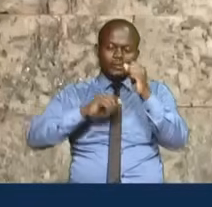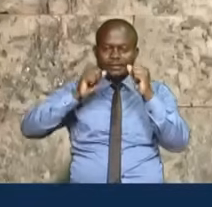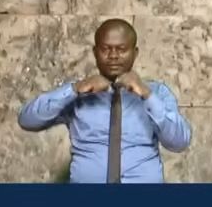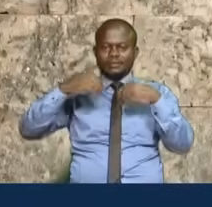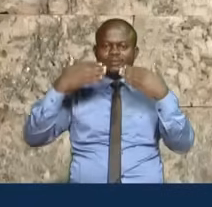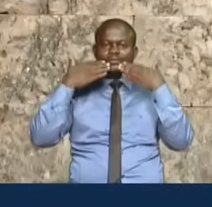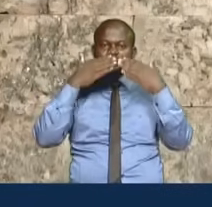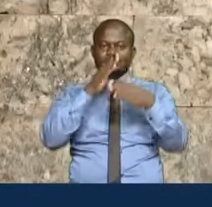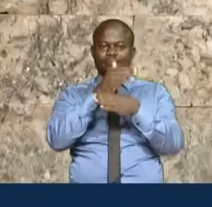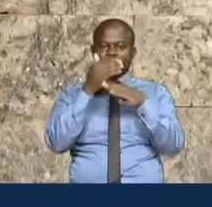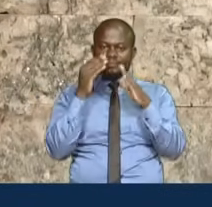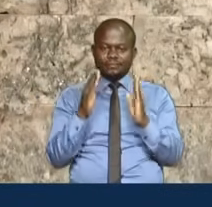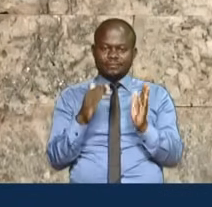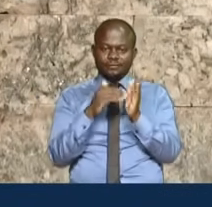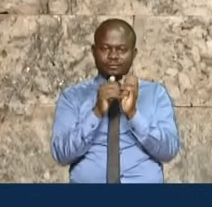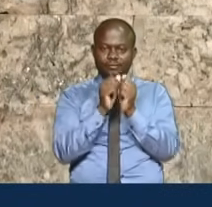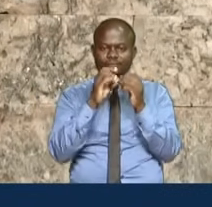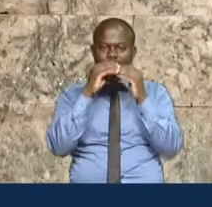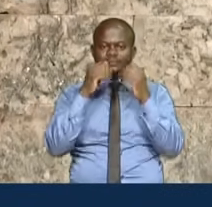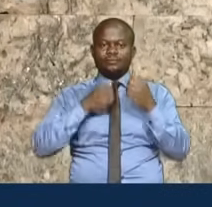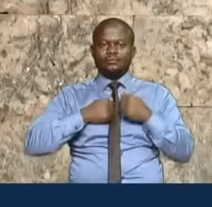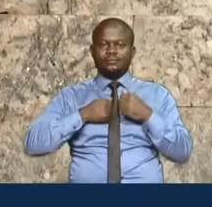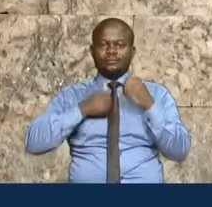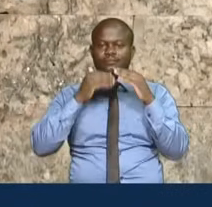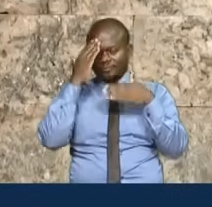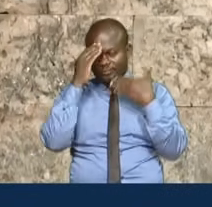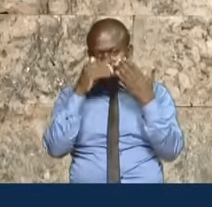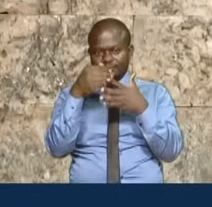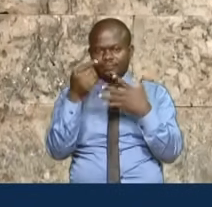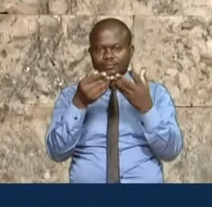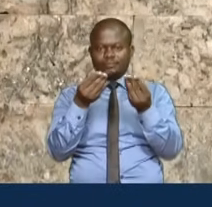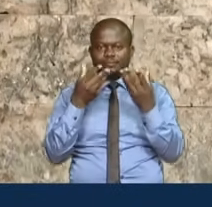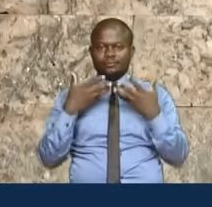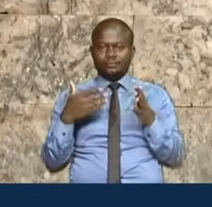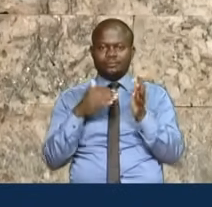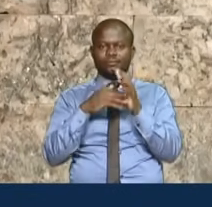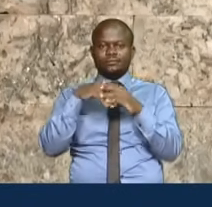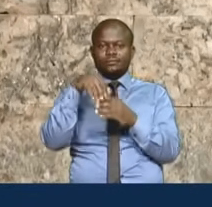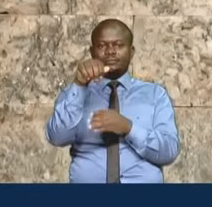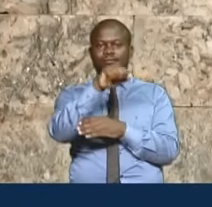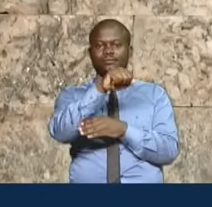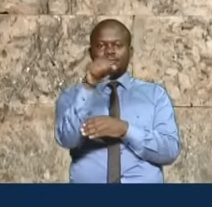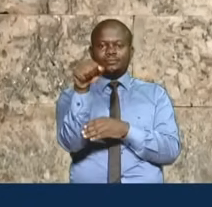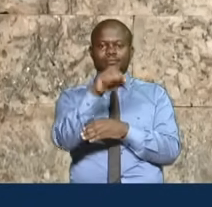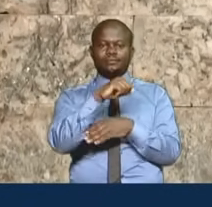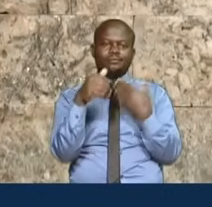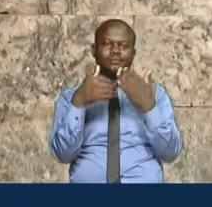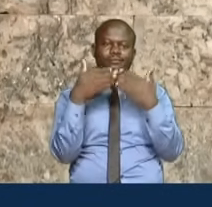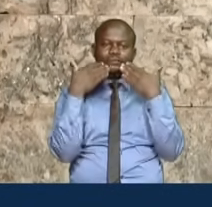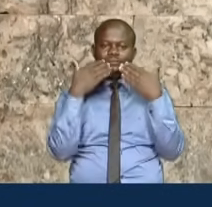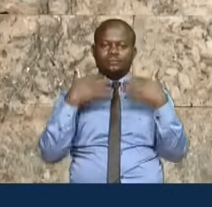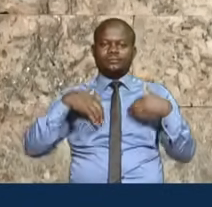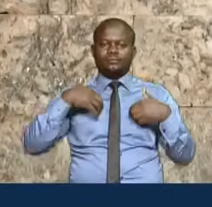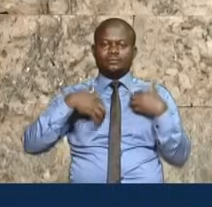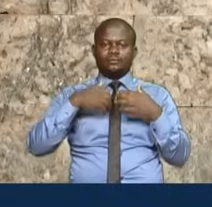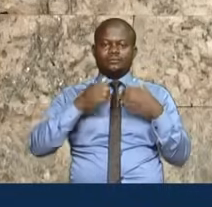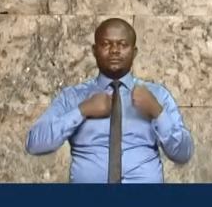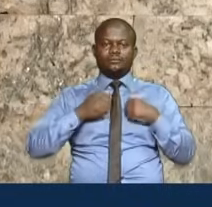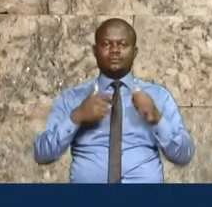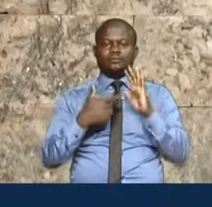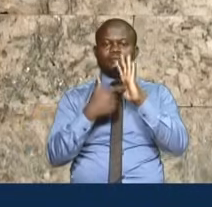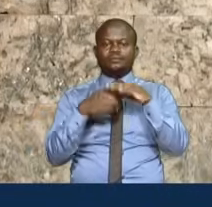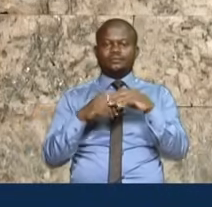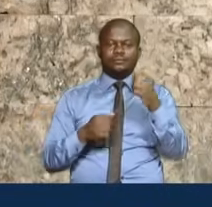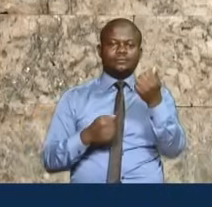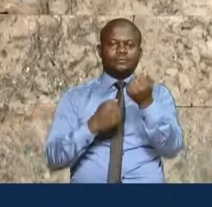Ndabashimira ministri ndetse n'ubuyobozi bw'u Rwanda kubw'ibyo mwaduhaye harimo n'imodoka. Ndabashimira kubw'ubushake u Rwanda rugaragaza mu